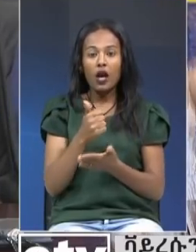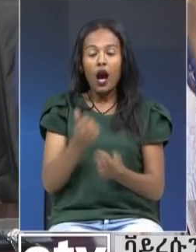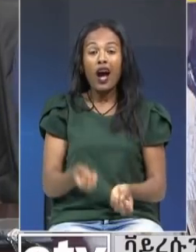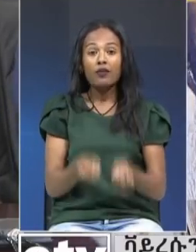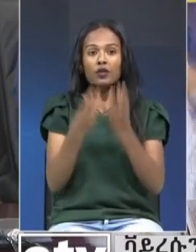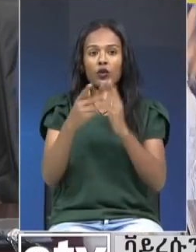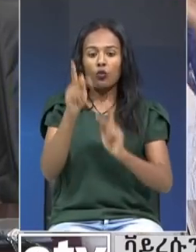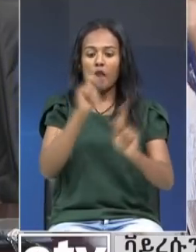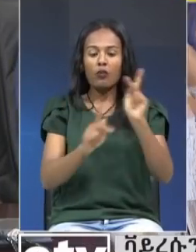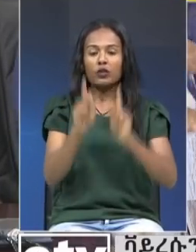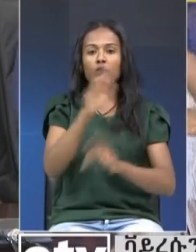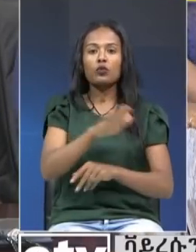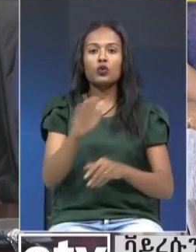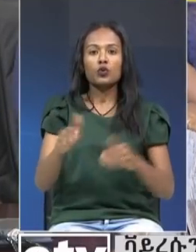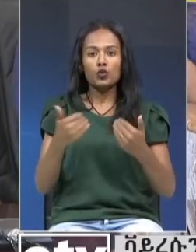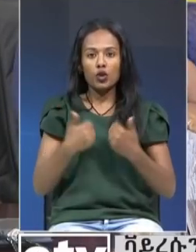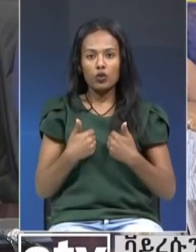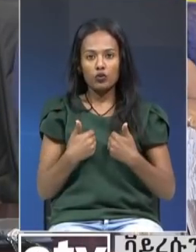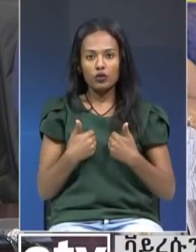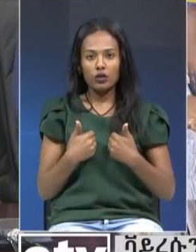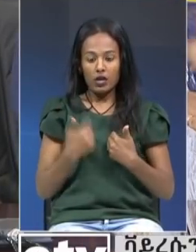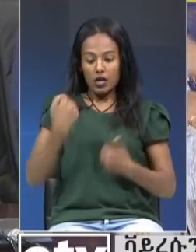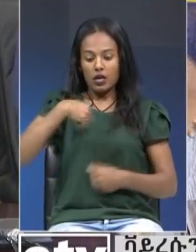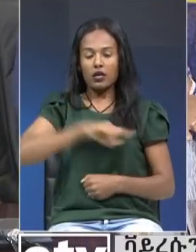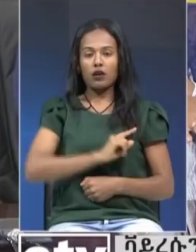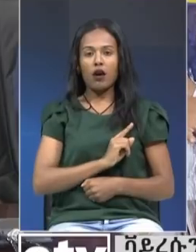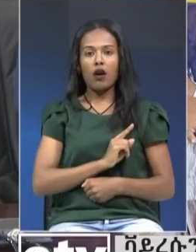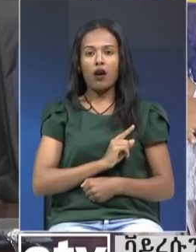አብዛኛው ማህበረሰብ ልጆች አሉት። እኛ